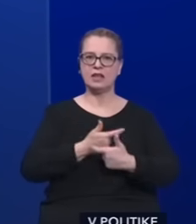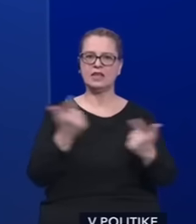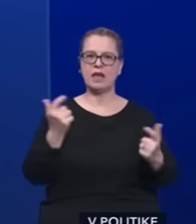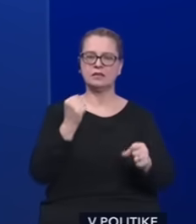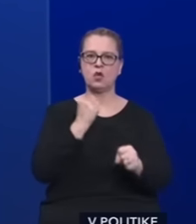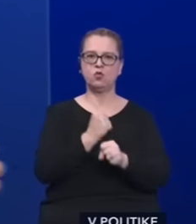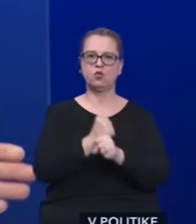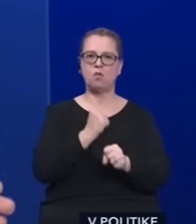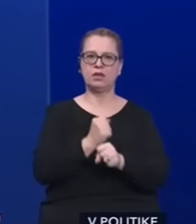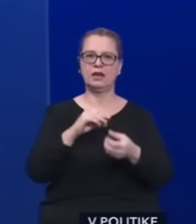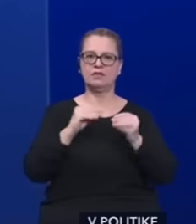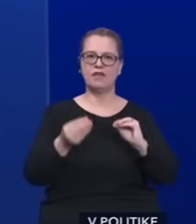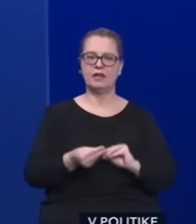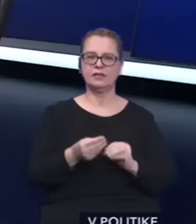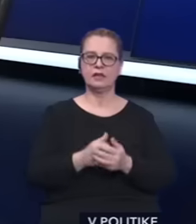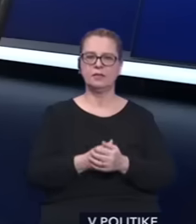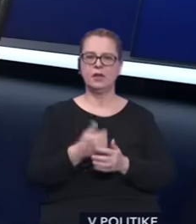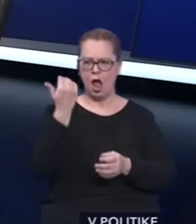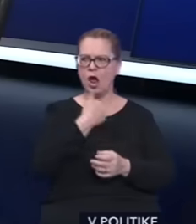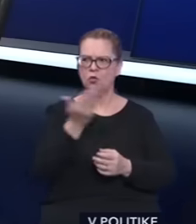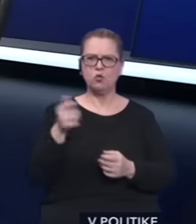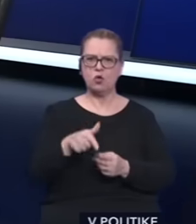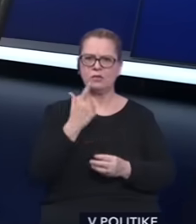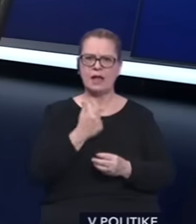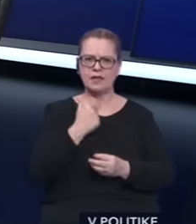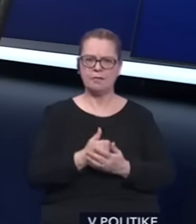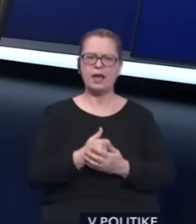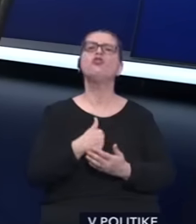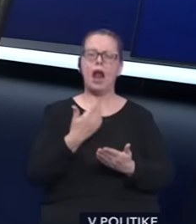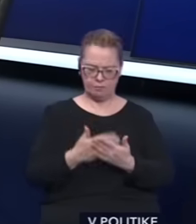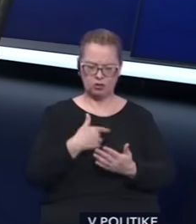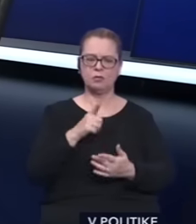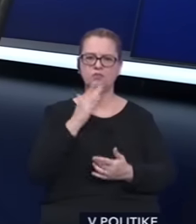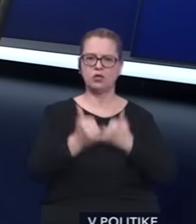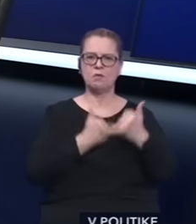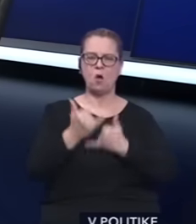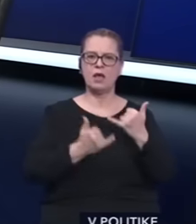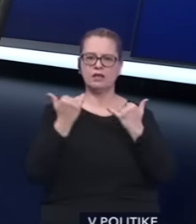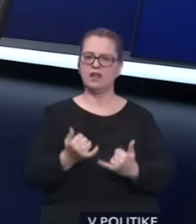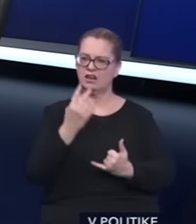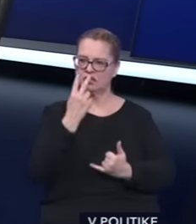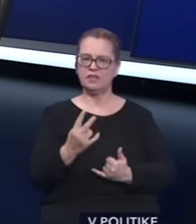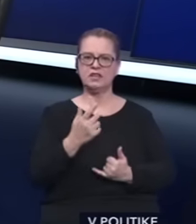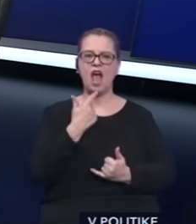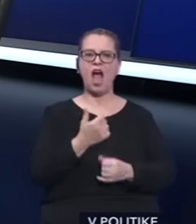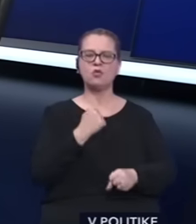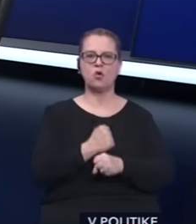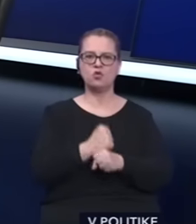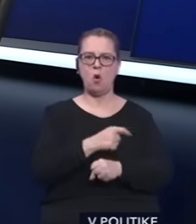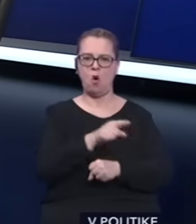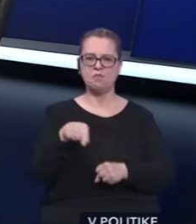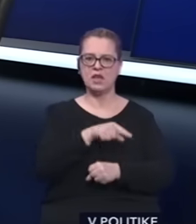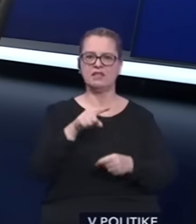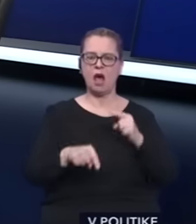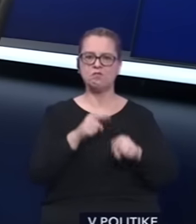urobili niektoré. Voliči to zatiaľ neocenili. Voliči to neocenili a preto to budeme stále opakovať. Lebo teraz vidia, akú politiku robia. Vidia, aké návrhy